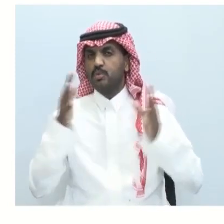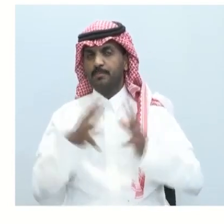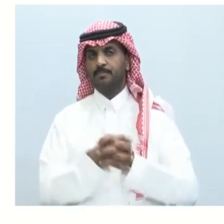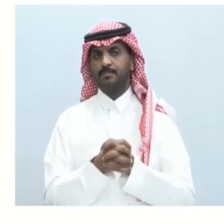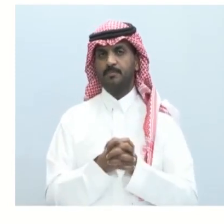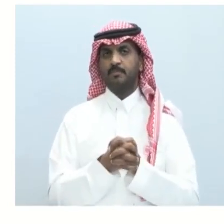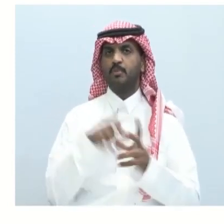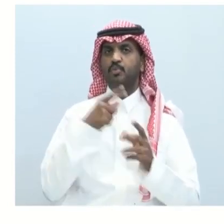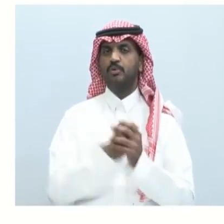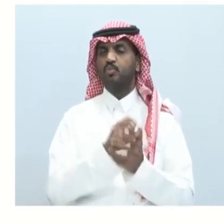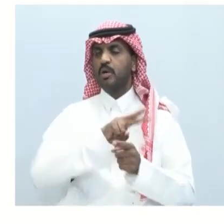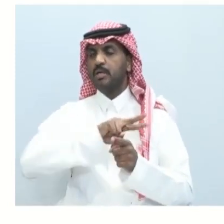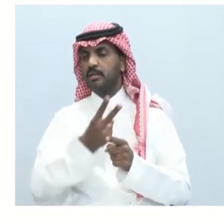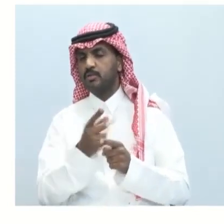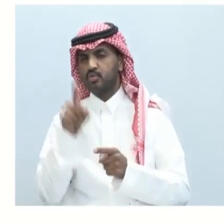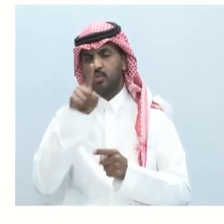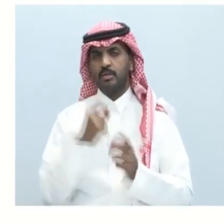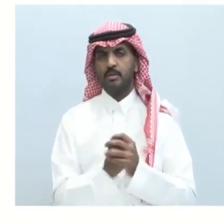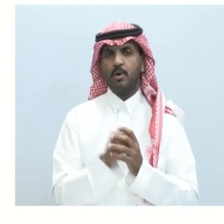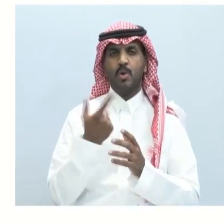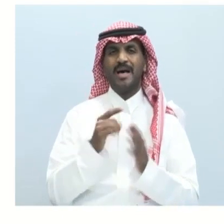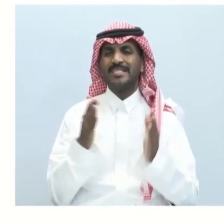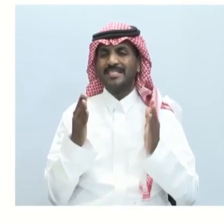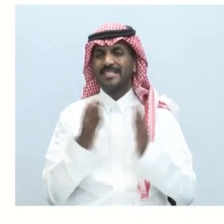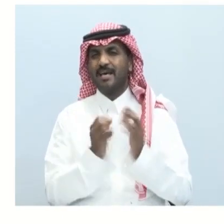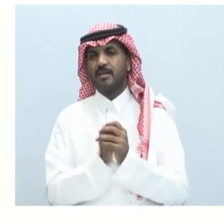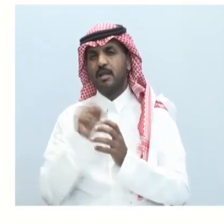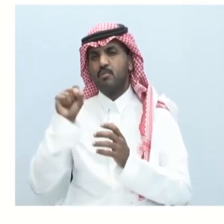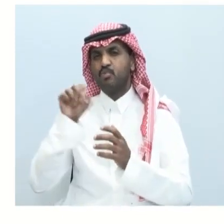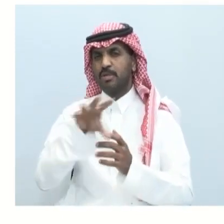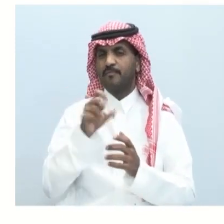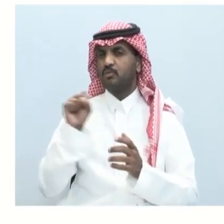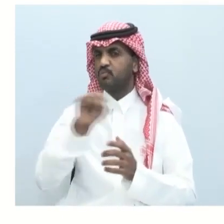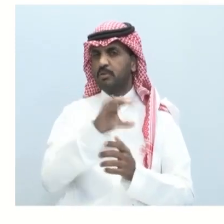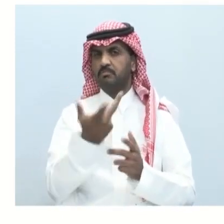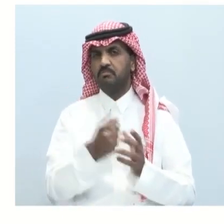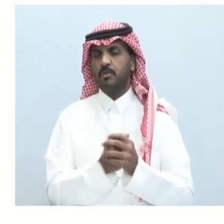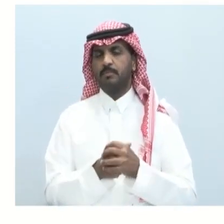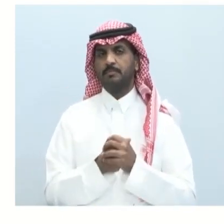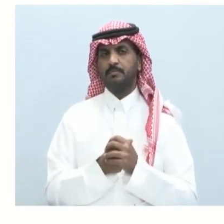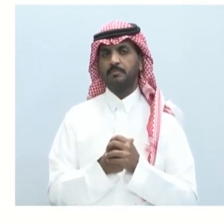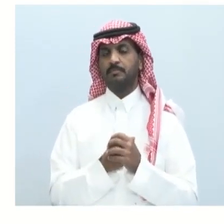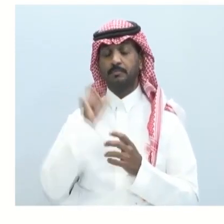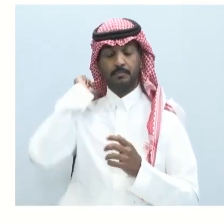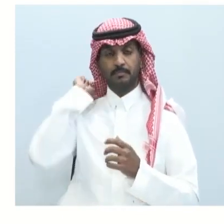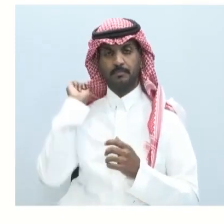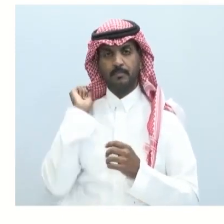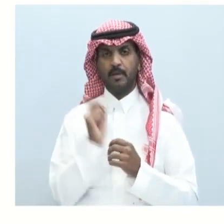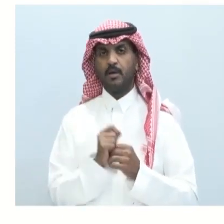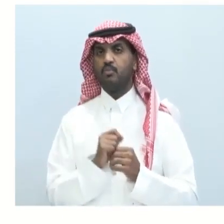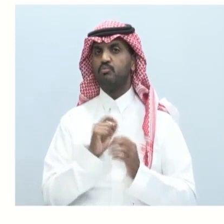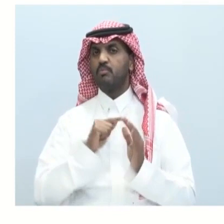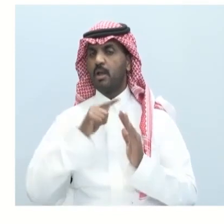عندما نريد ان نغير السؤال ما هو اصغر مصنفات ما هو او ما هي اصغر مصنفات او المراتب التصنيفيه